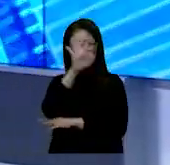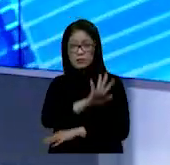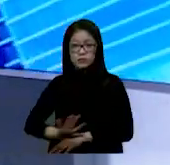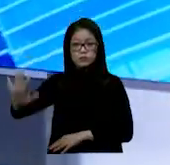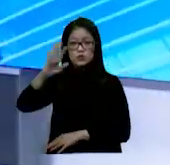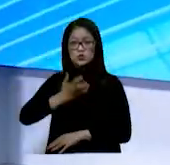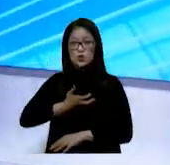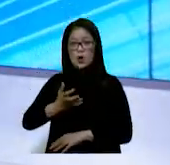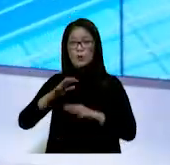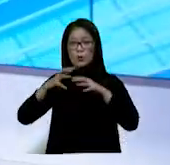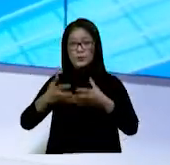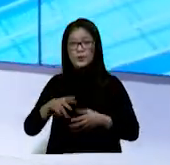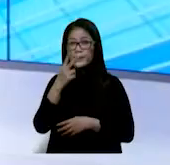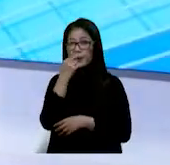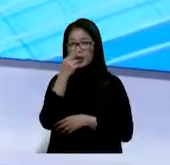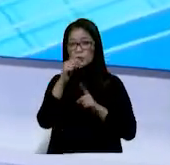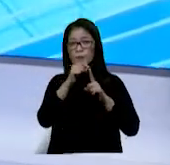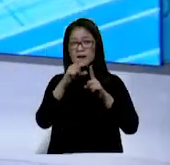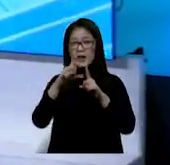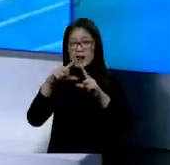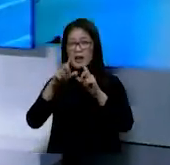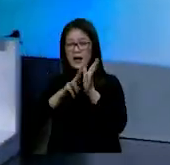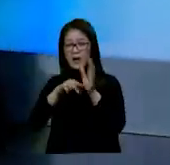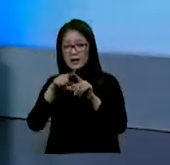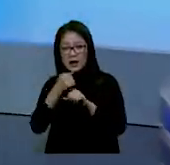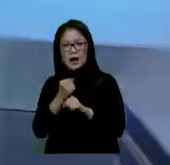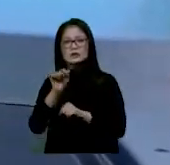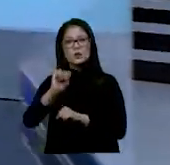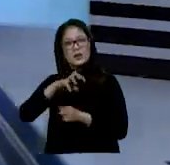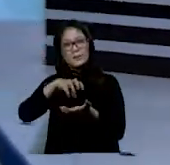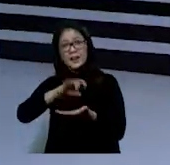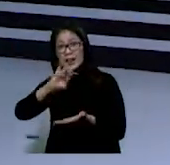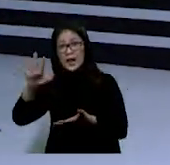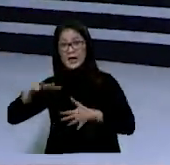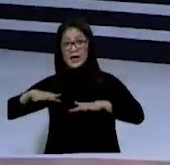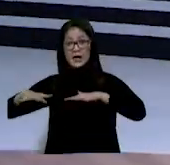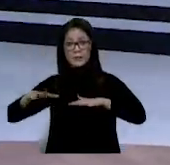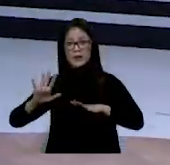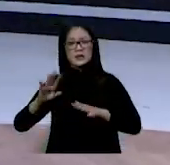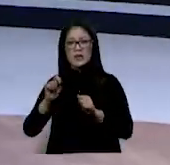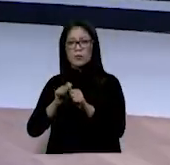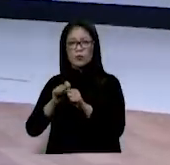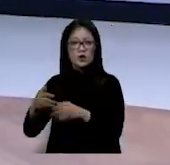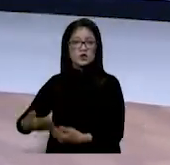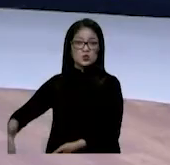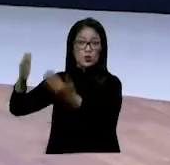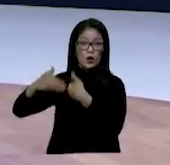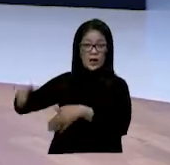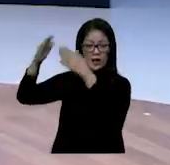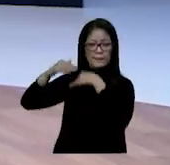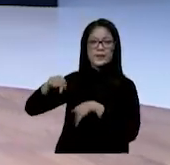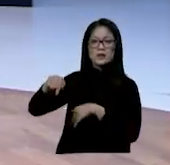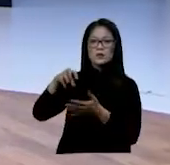Sukabumi, Bandung, Padalarang, dan sejumlah wilayah lainnya. Gempa di Cianjur, pemirsa, tidak berpotensi tsunami karena memang pusat gempa berada